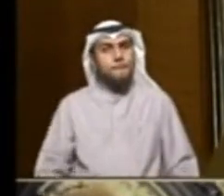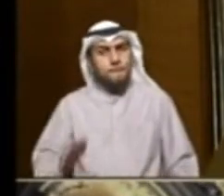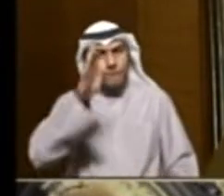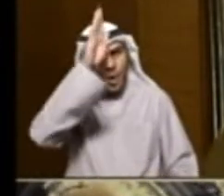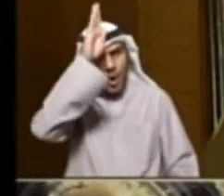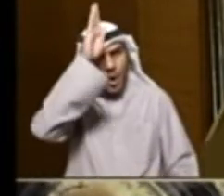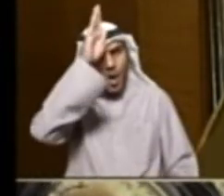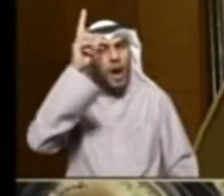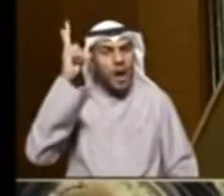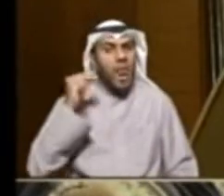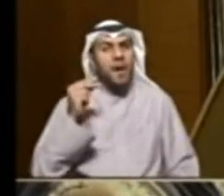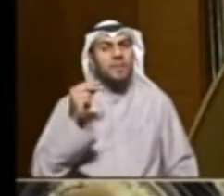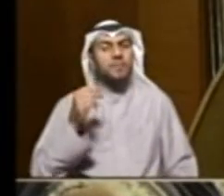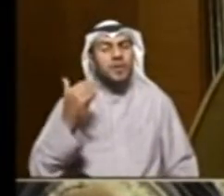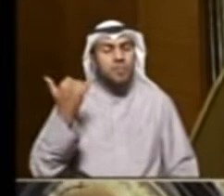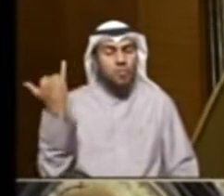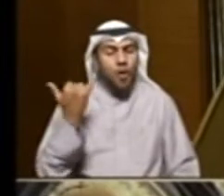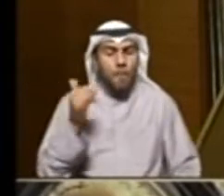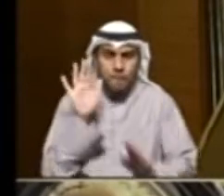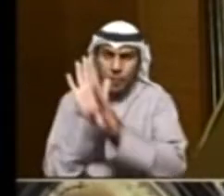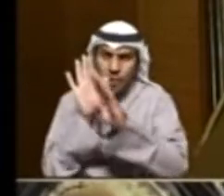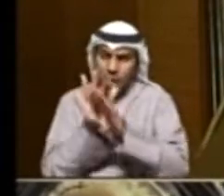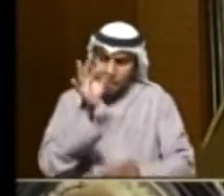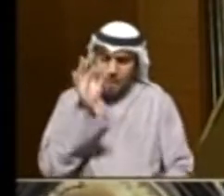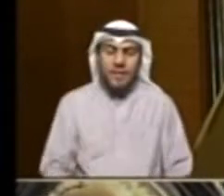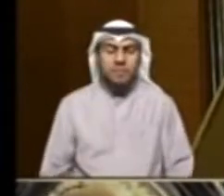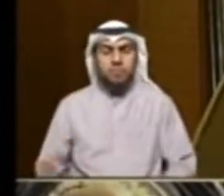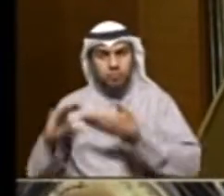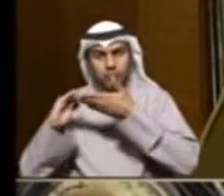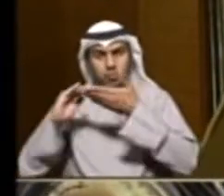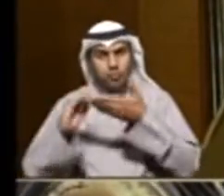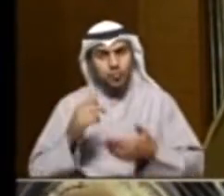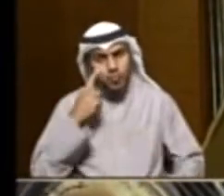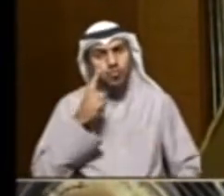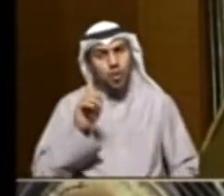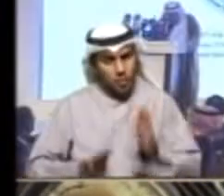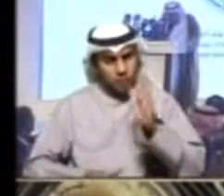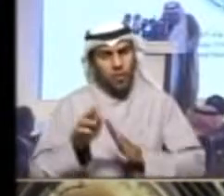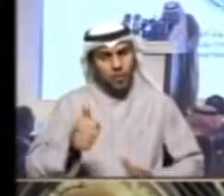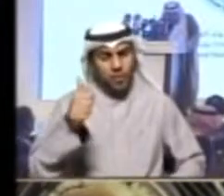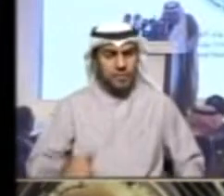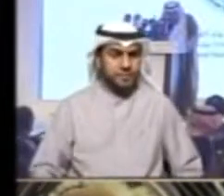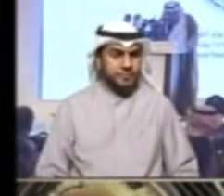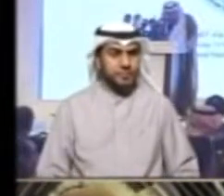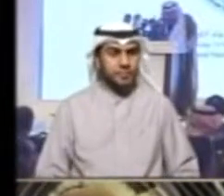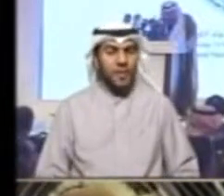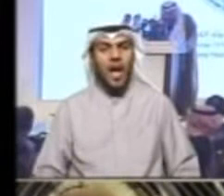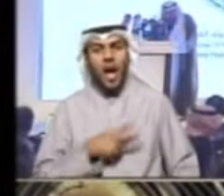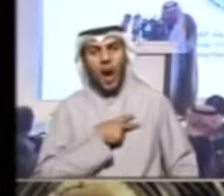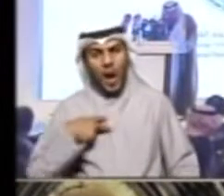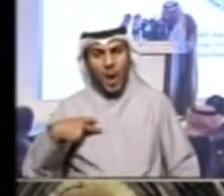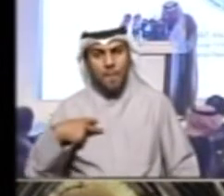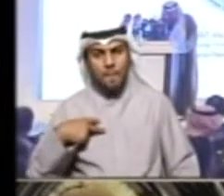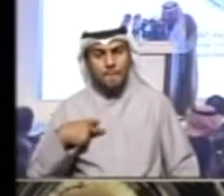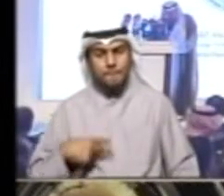فعلا بعازة من يساعده، خاصة بعض الرسالة ونتمنى له الصورة الدائمة. الغانم شدد على أن